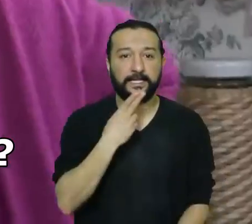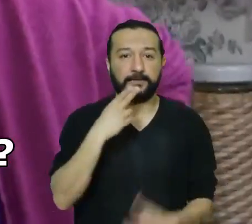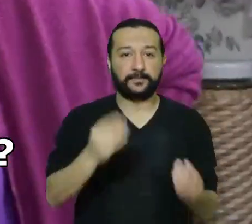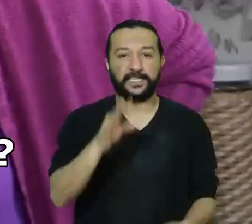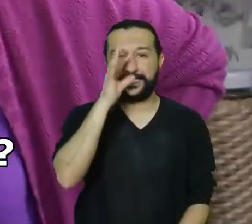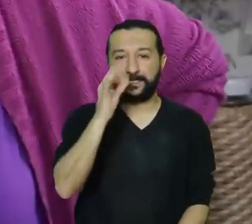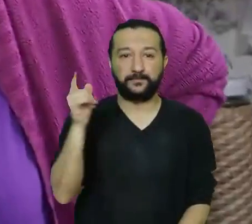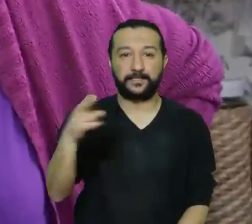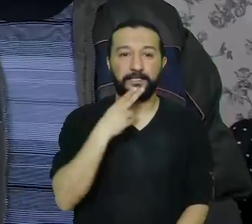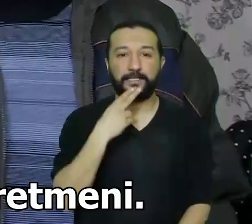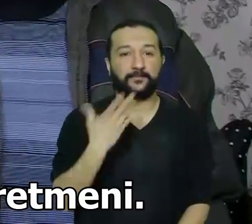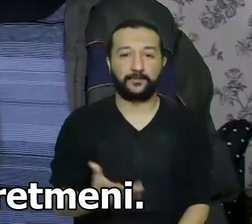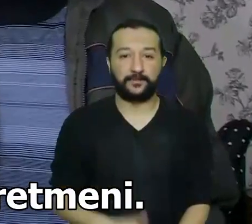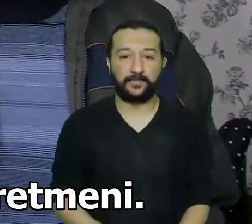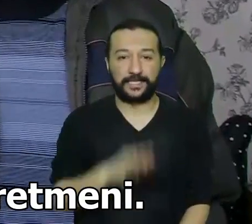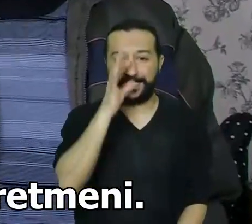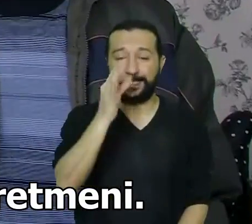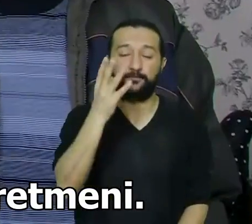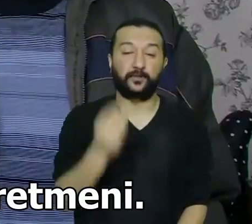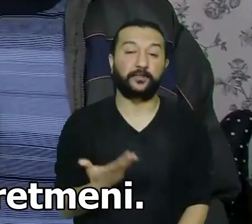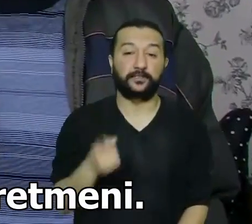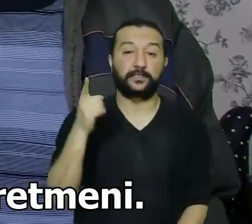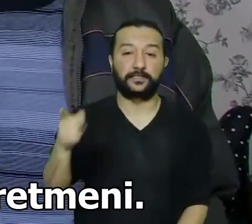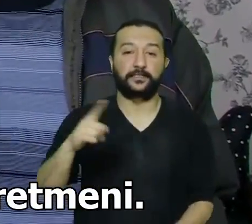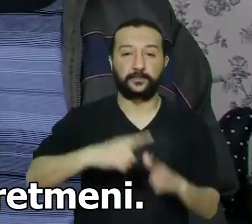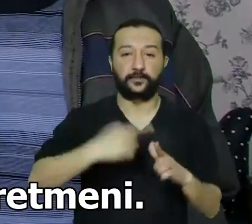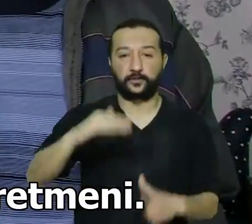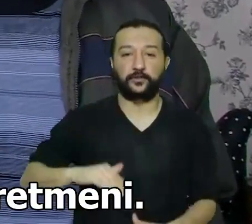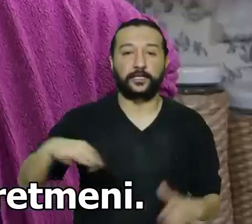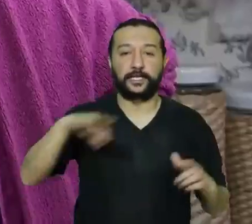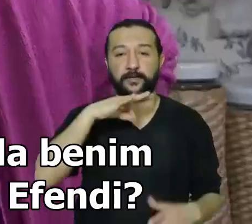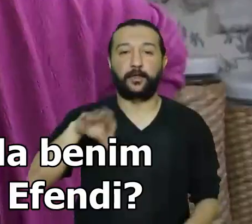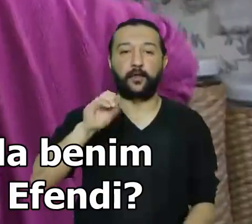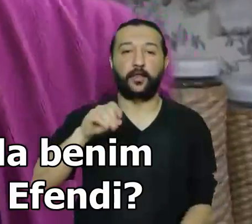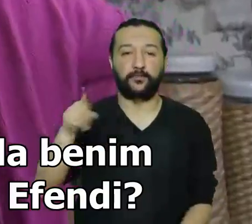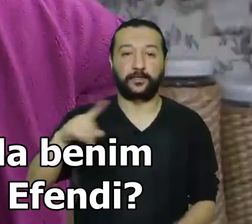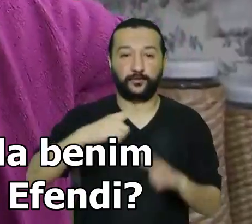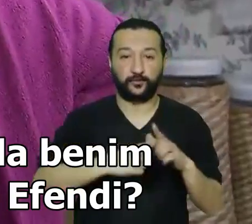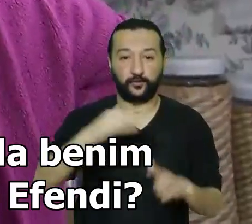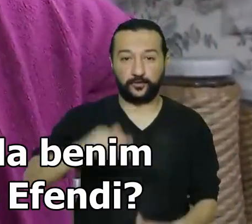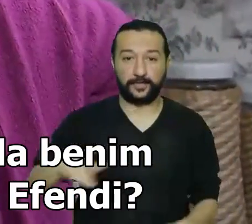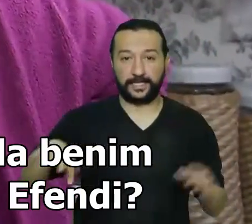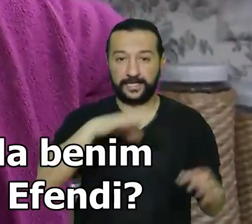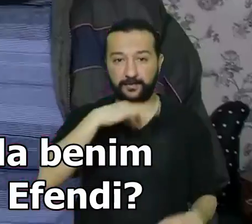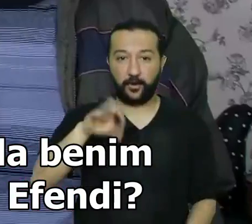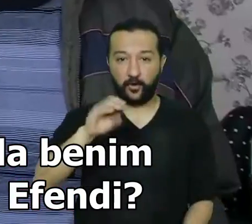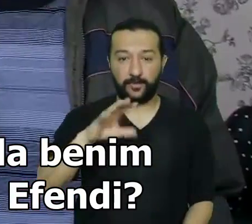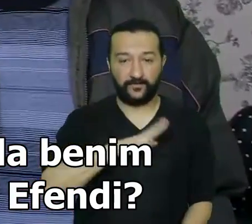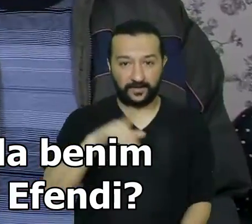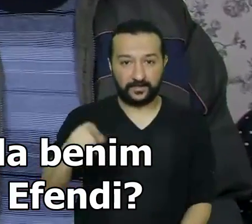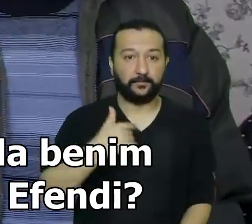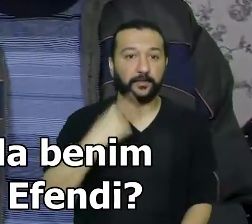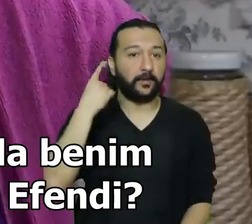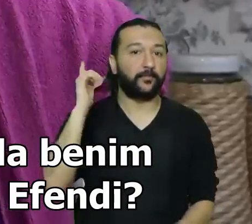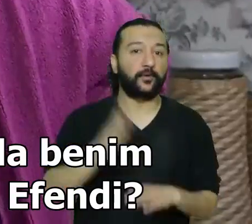ya? Kimmiş ki o hanım? Kim alacak ya? Cinyer'in keman öğretmeni. Cinyer'in keman öğretmeni var da